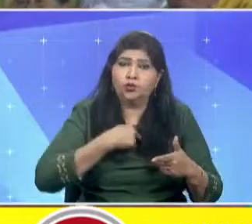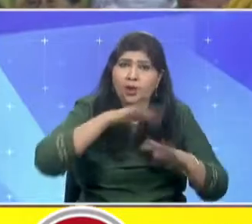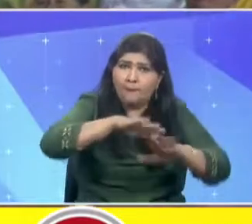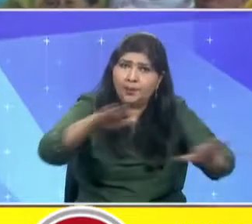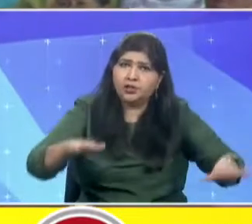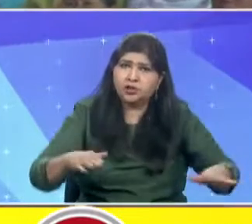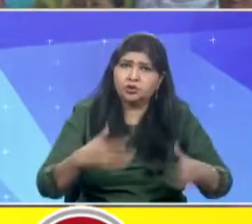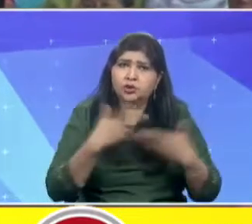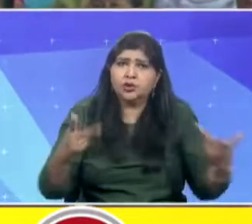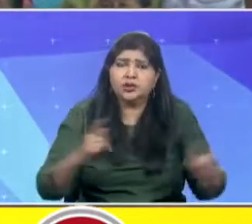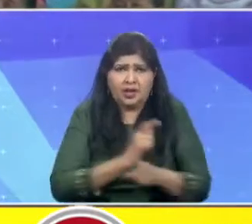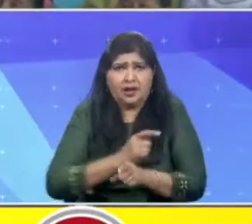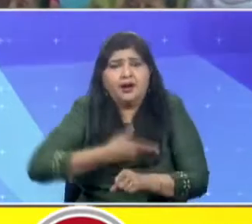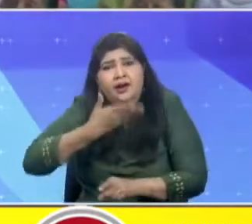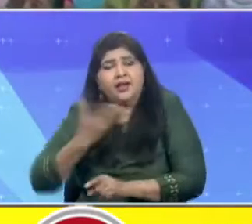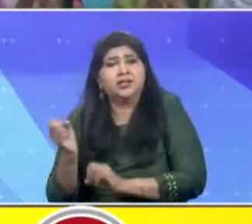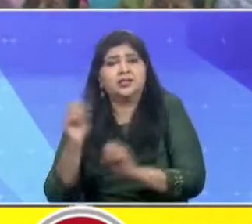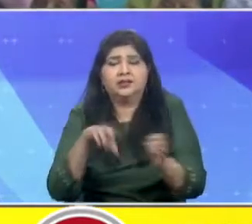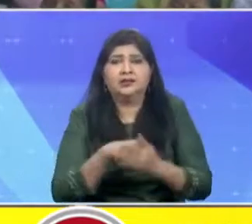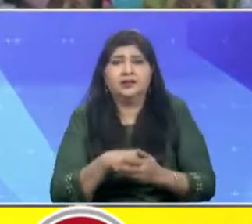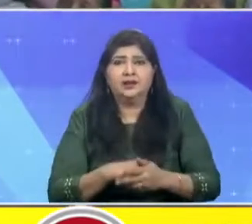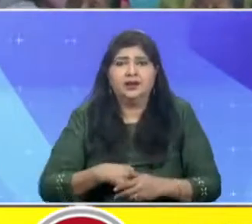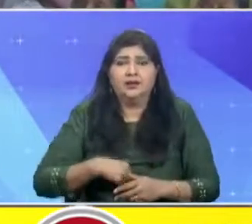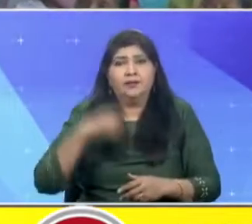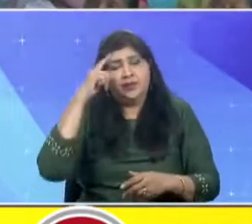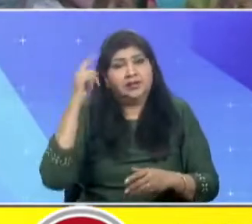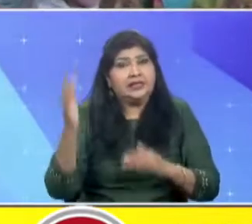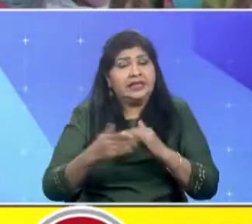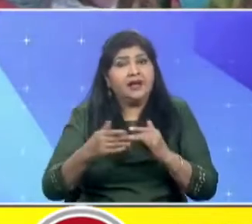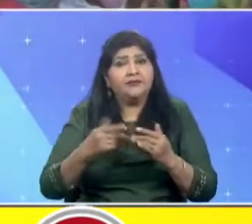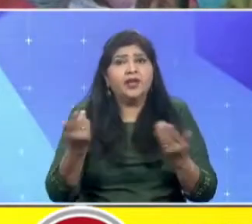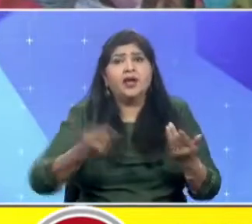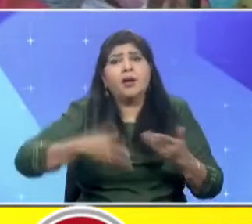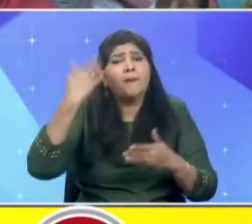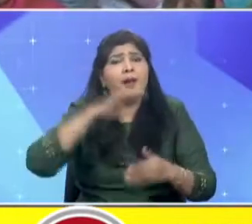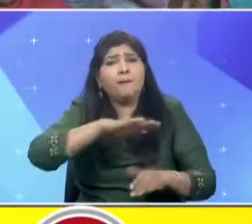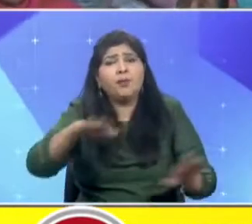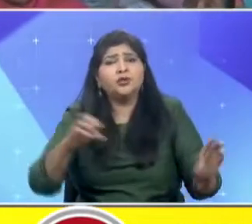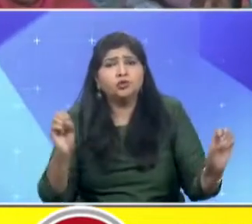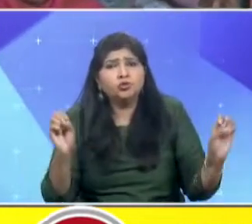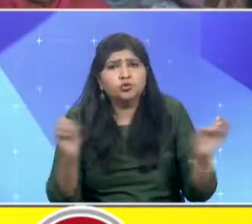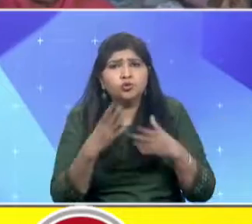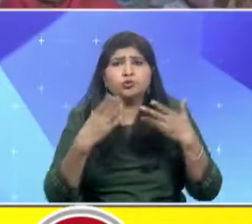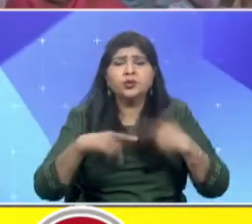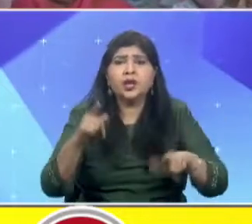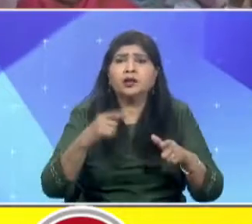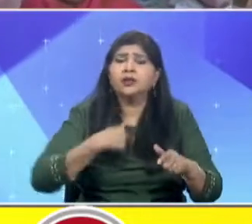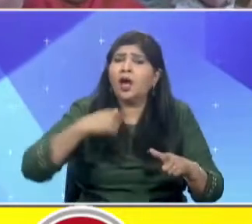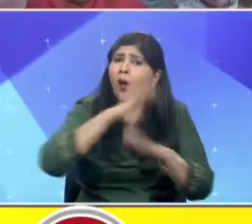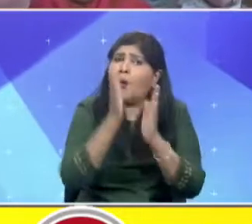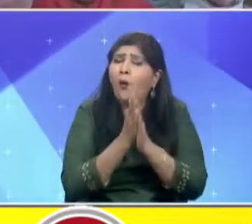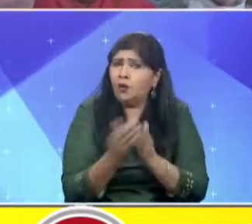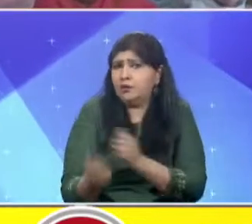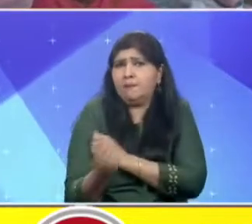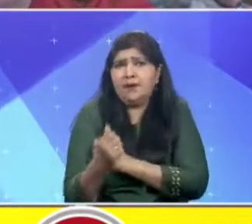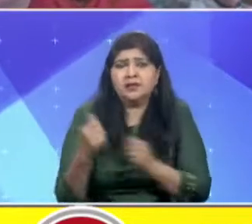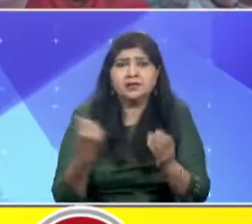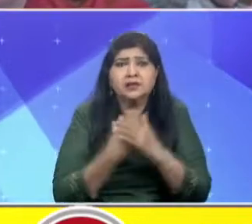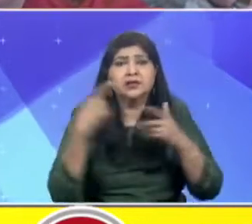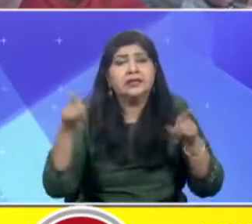बच्चों से बहुत उम्मीद है। स्वच्छता को जैसे हमारे बच्चों ने आंदोलन बनाया, वैसे